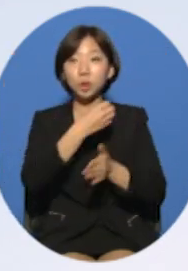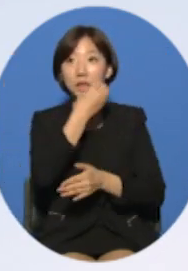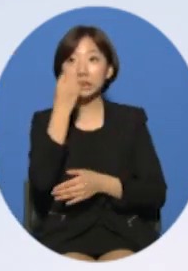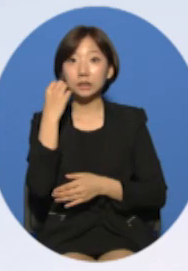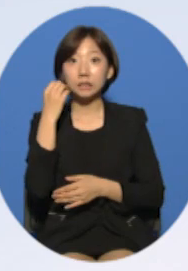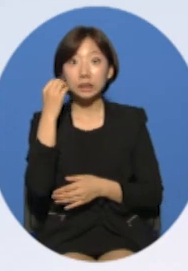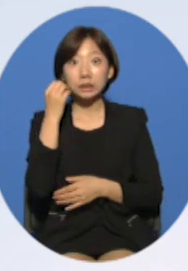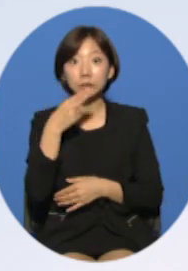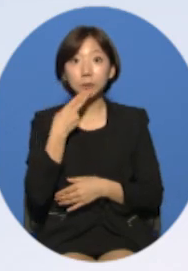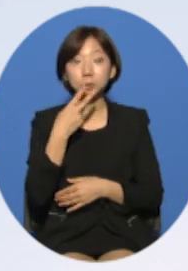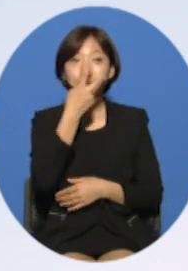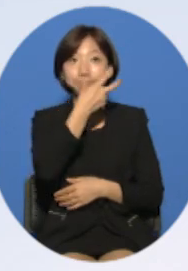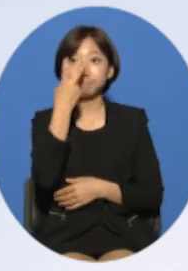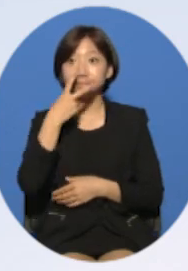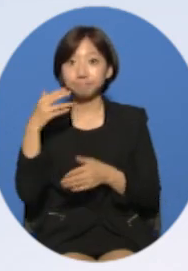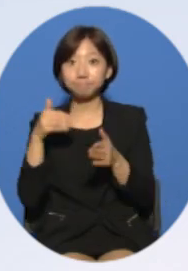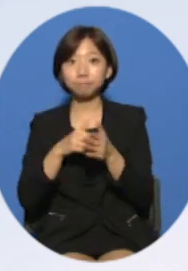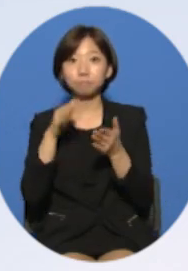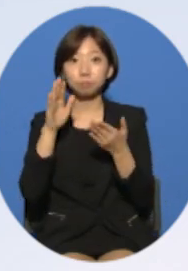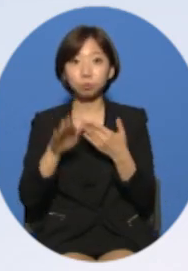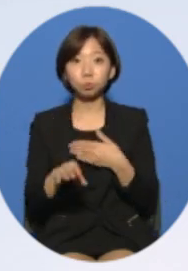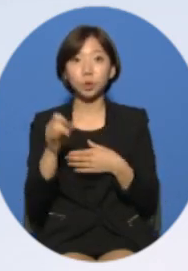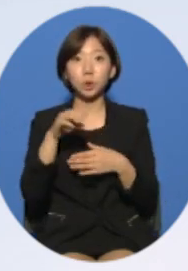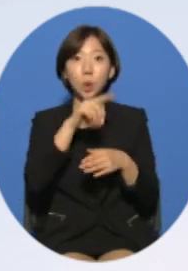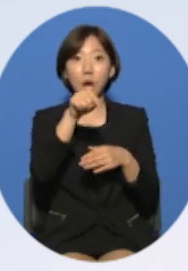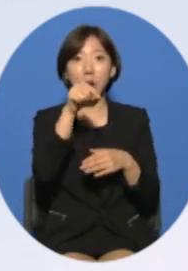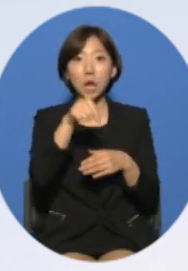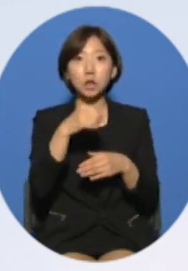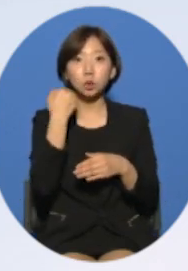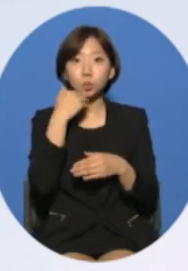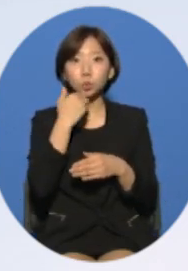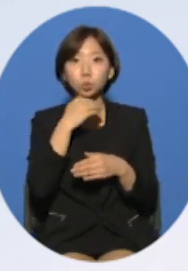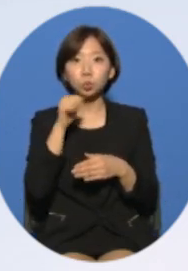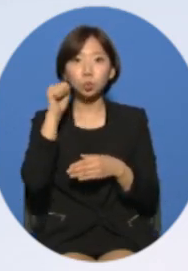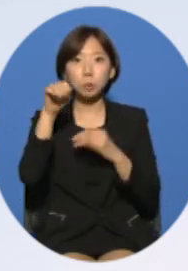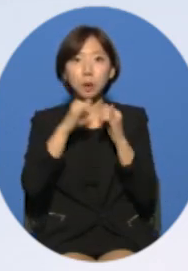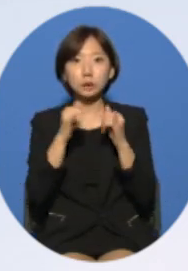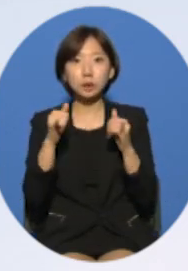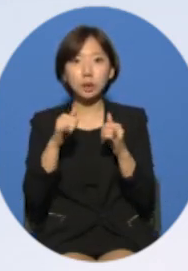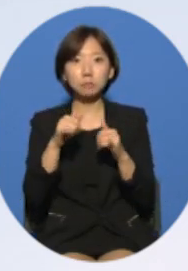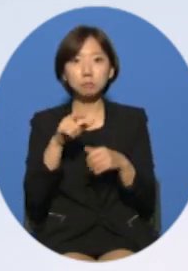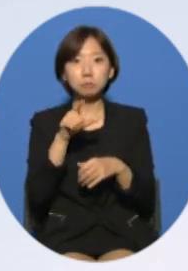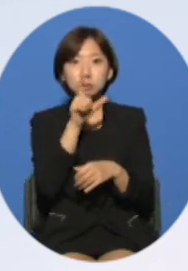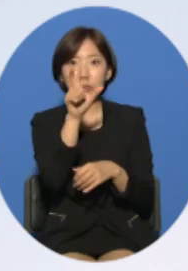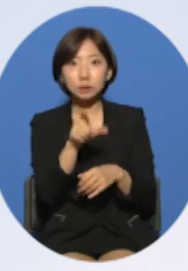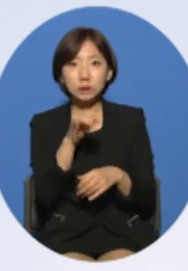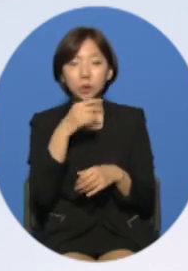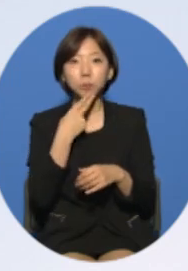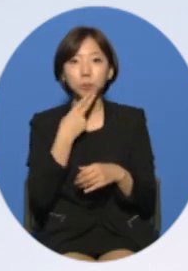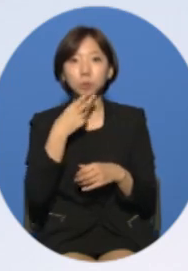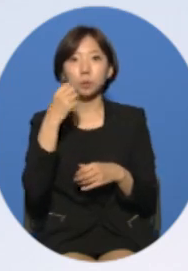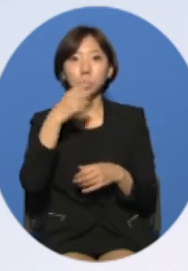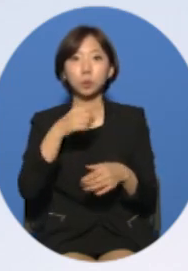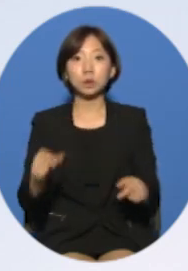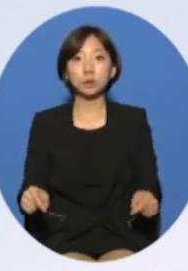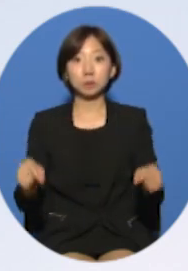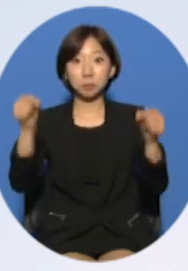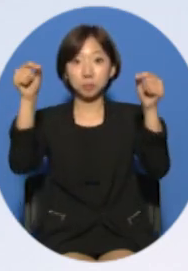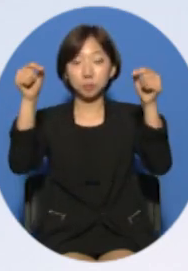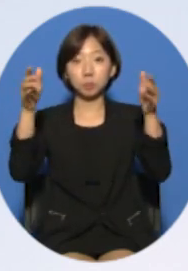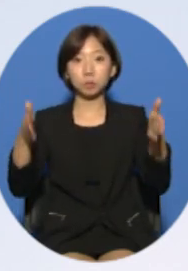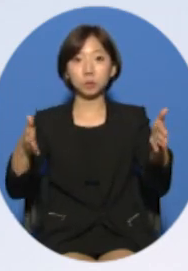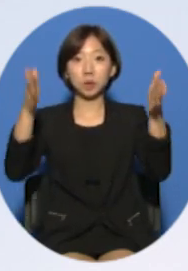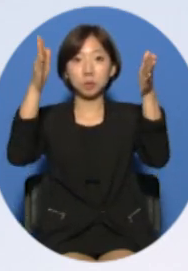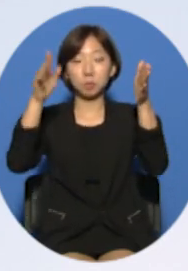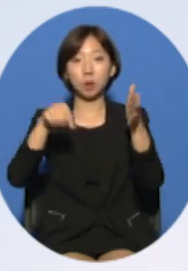기표대 안에 뭐 특정 무슨 후보자를 위한 무슨 표시가 있는다든지 네. 그다음에 기표 봉은 제대로 있는지 네. 그다음에 기표 봉에 무슨